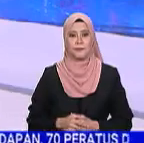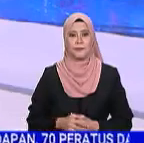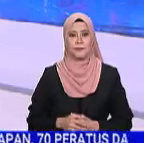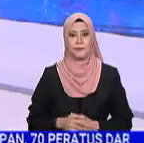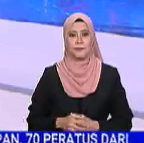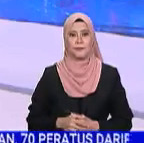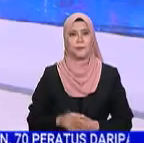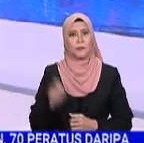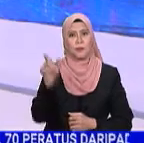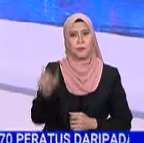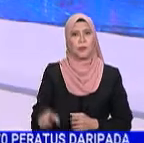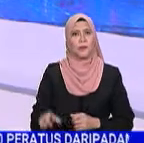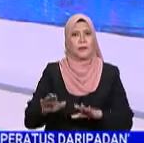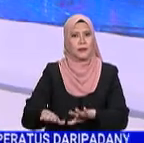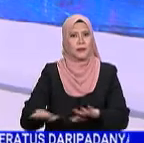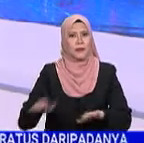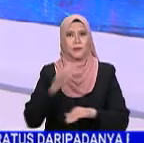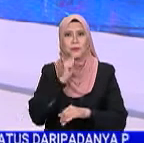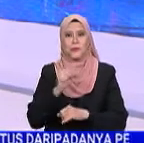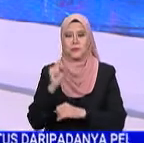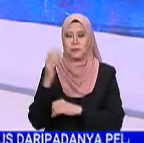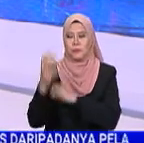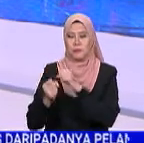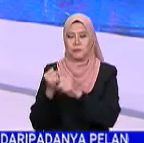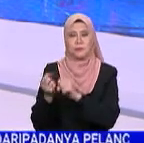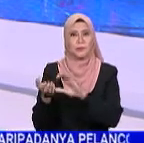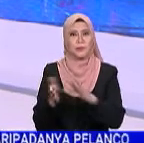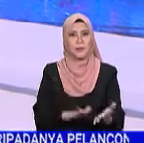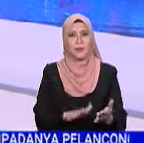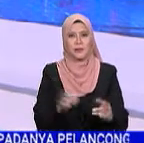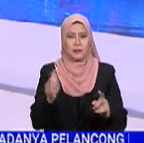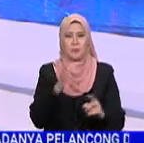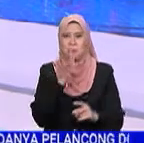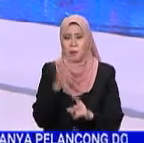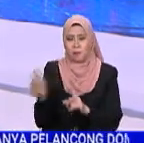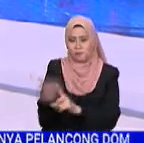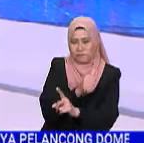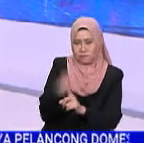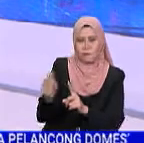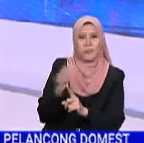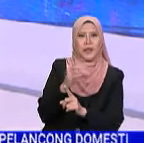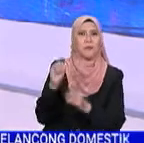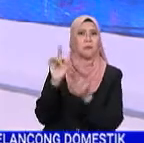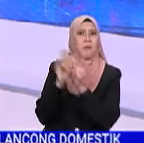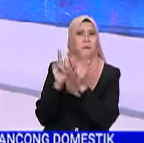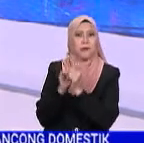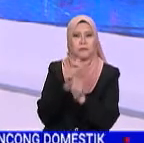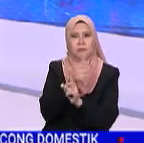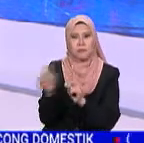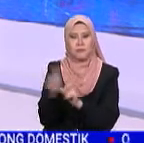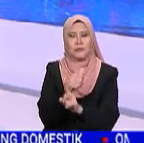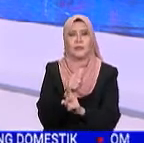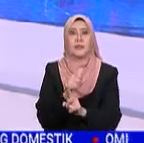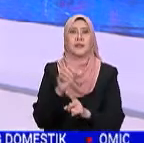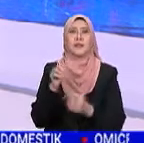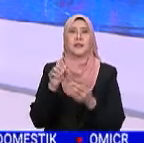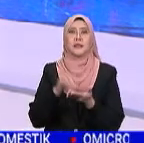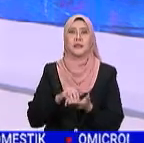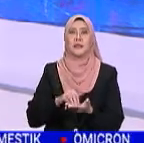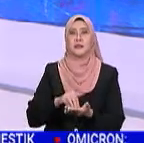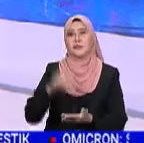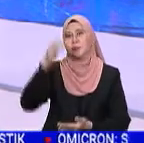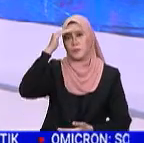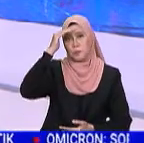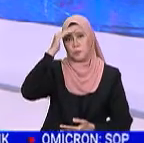Hai seorang kanak-kanak berusia lima tahun maut pakai Paddle there Ibu dan teman lelakinya di Nusa Bestari karena